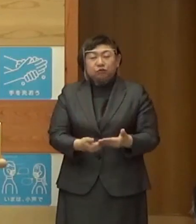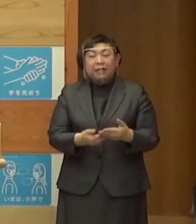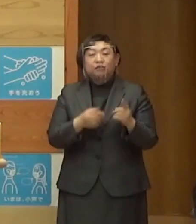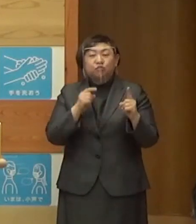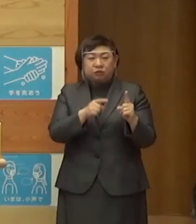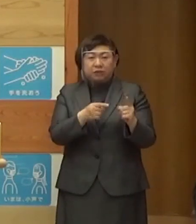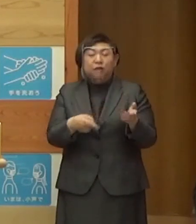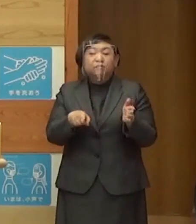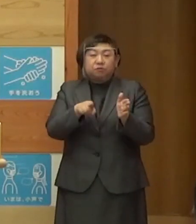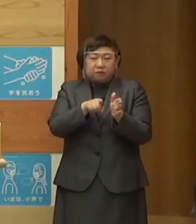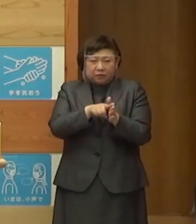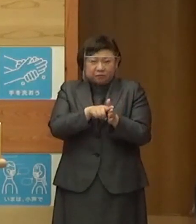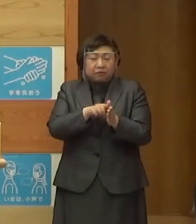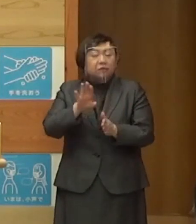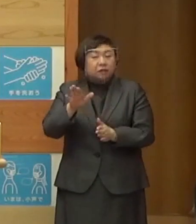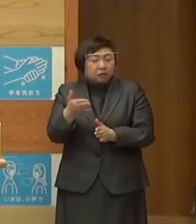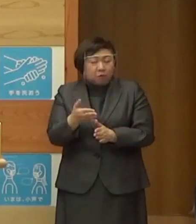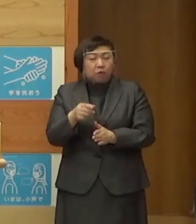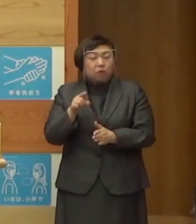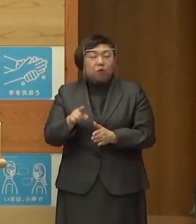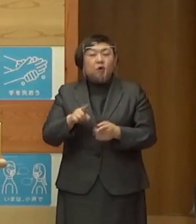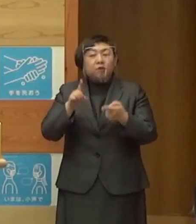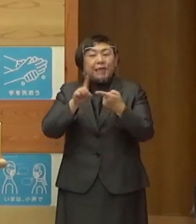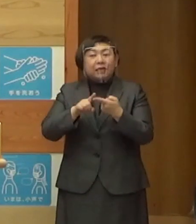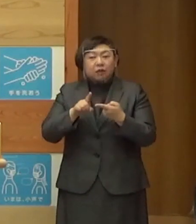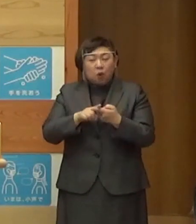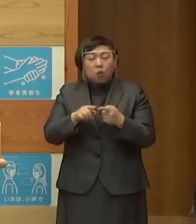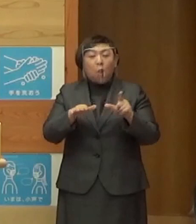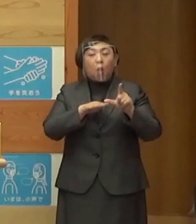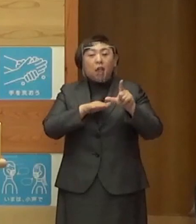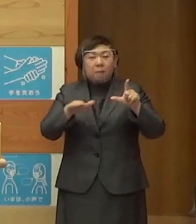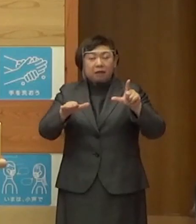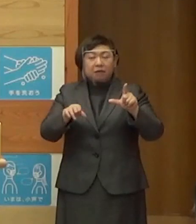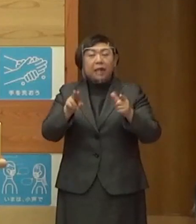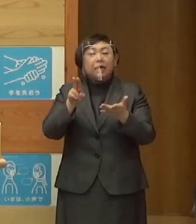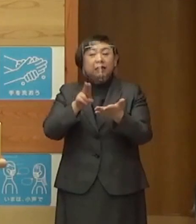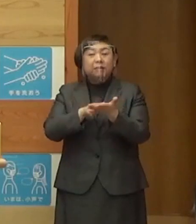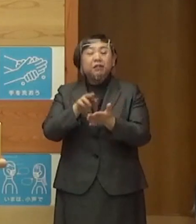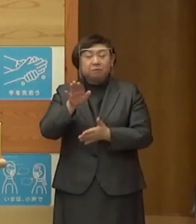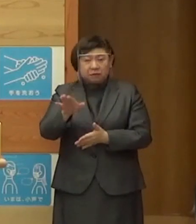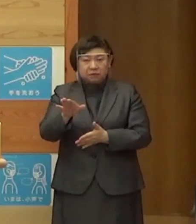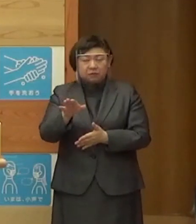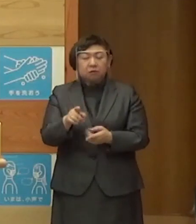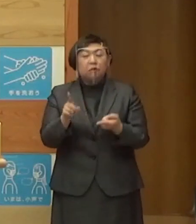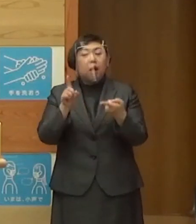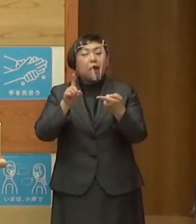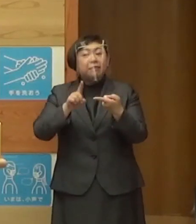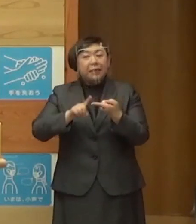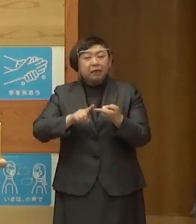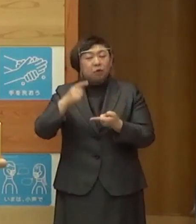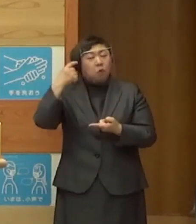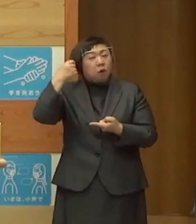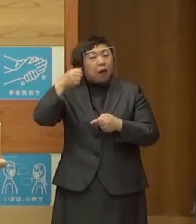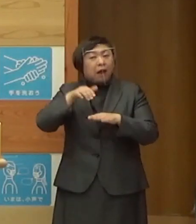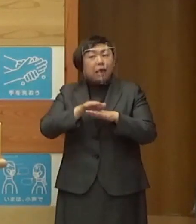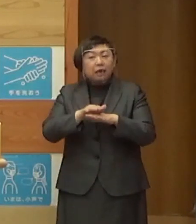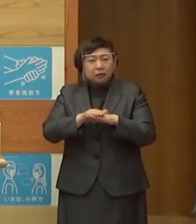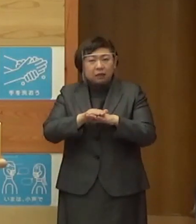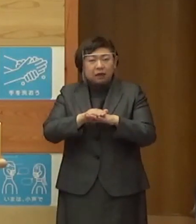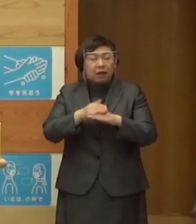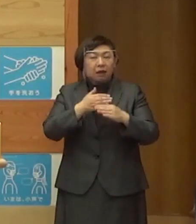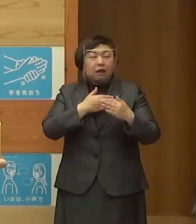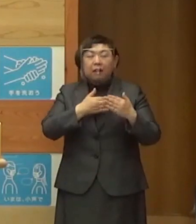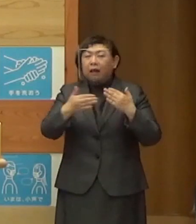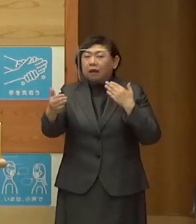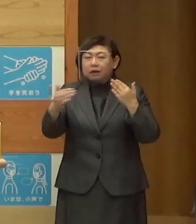ども、こういう適用されるレベルが書いてあるんですが、その適用の考え方ですね、これが明